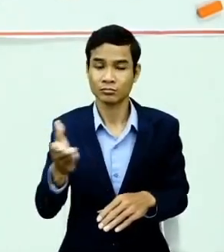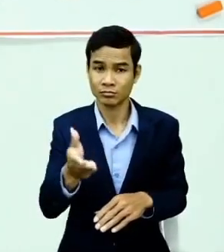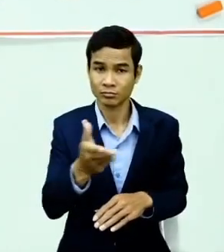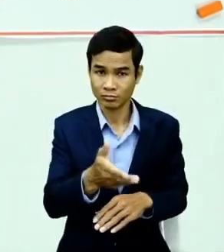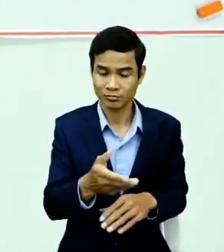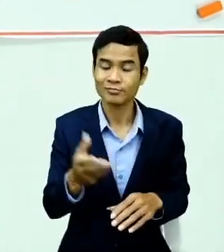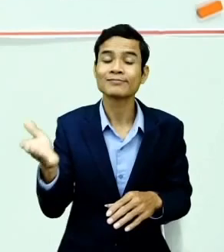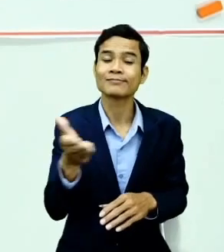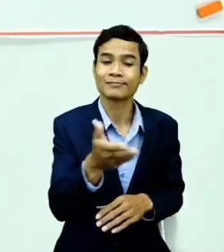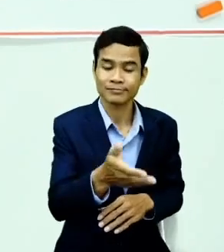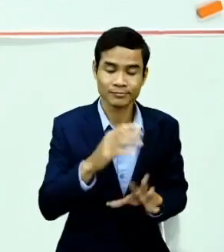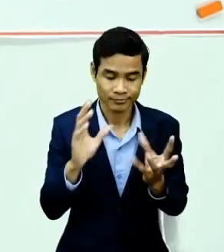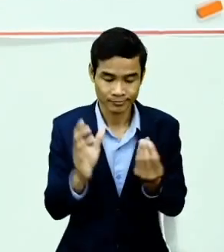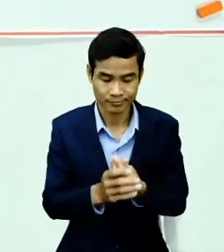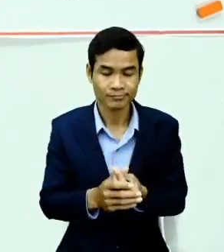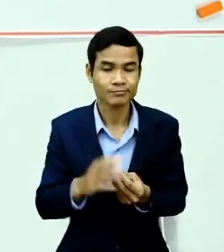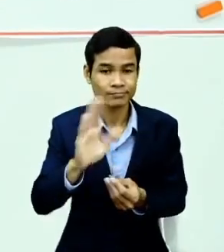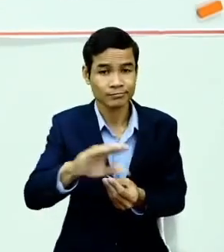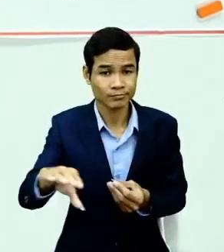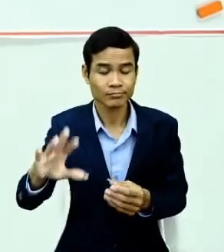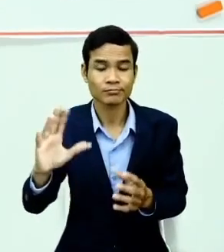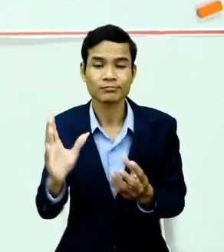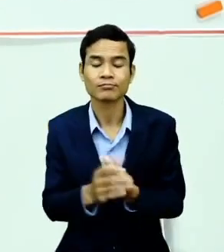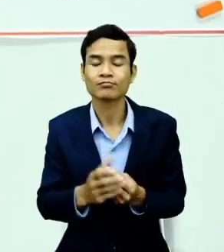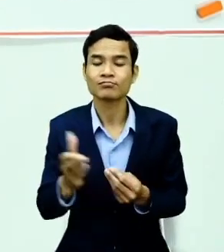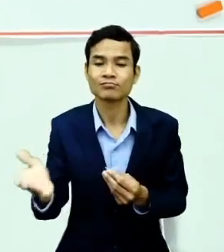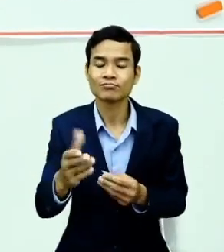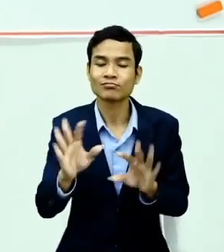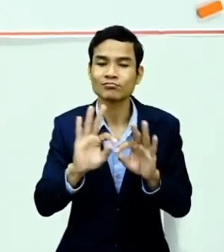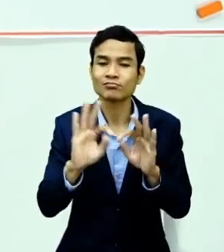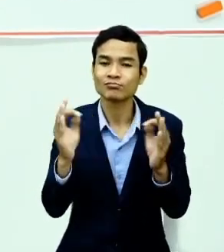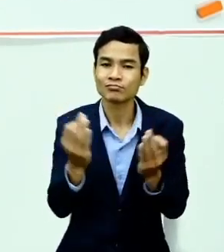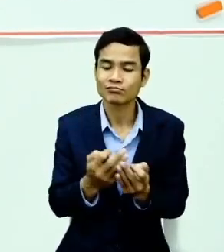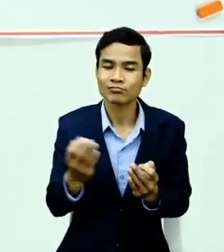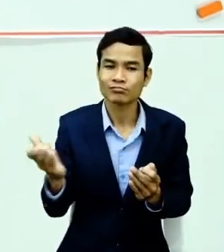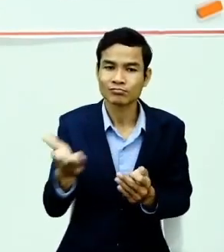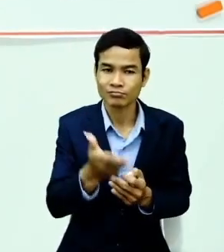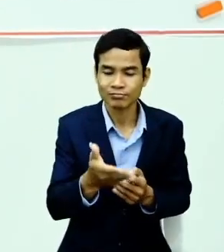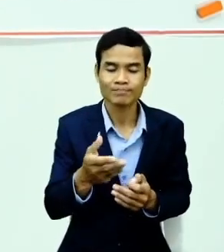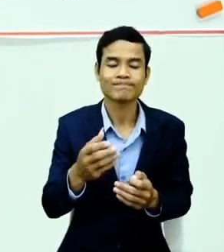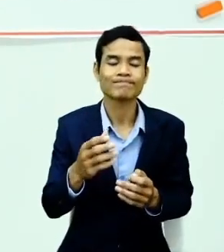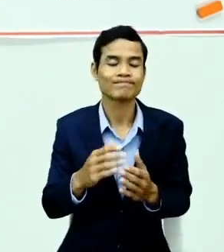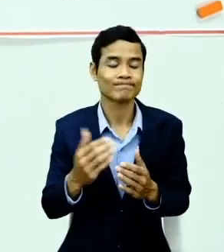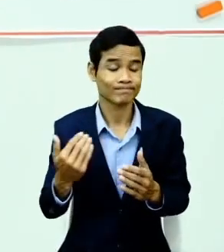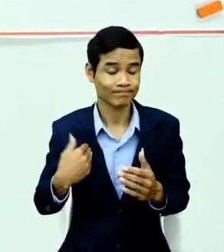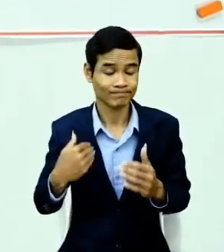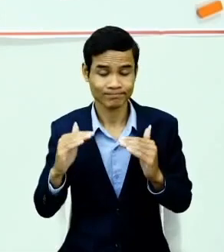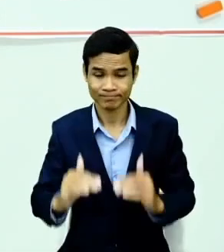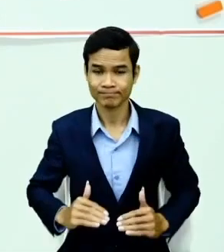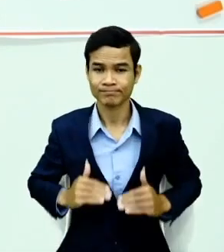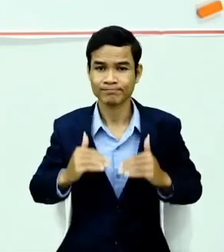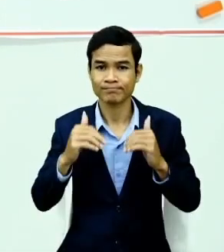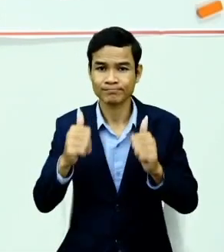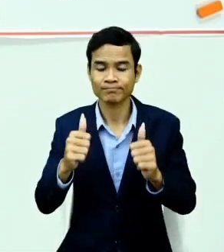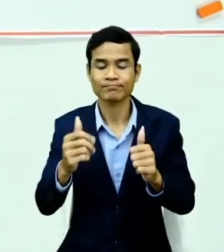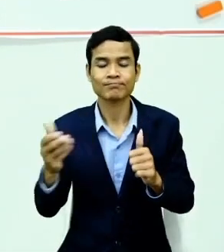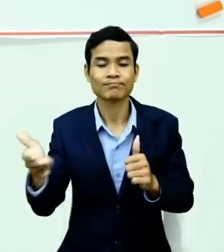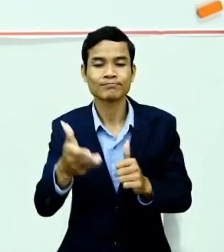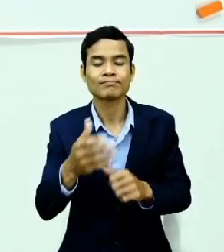cứ con này ngọc nè chà đàm bay ao cua sa cô miên sộp hẹ mồng cồn ta con trời phơi đôi mà đầy con nọ con cất mới